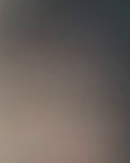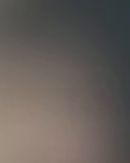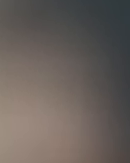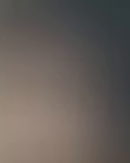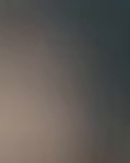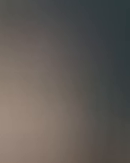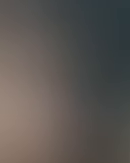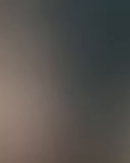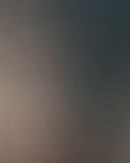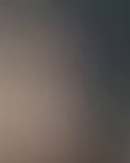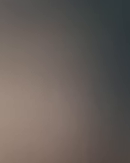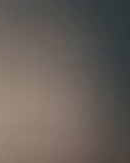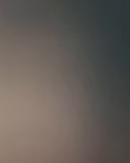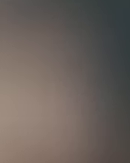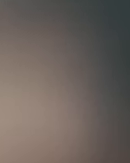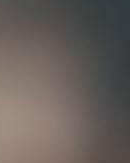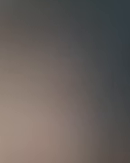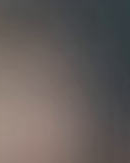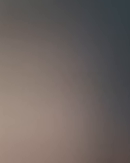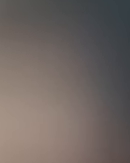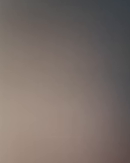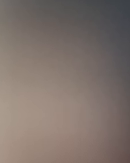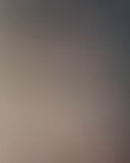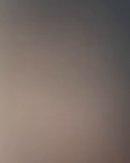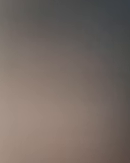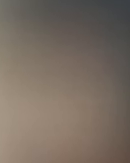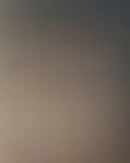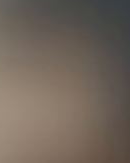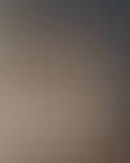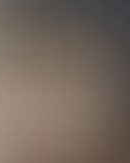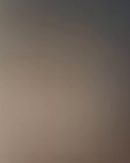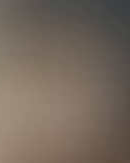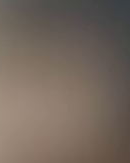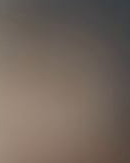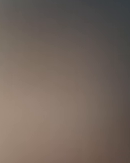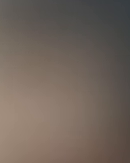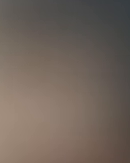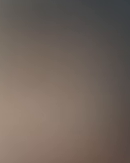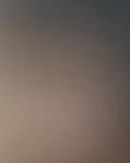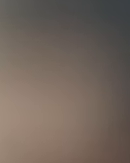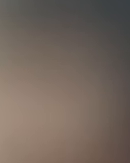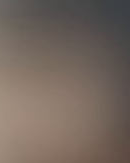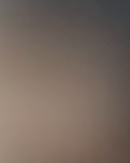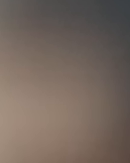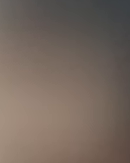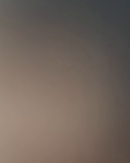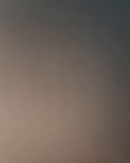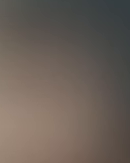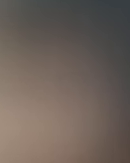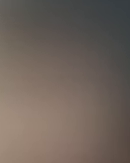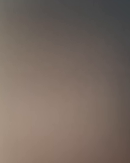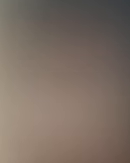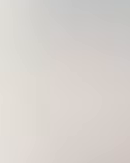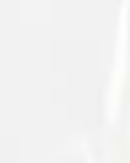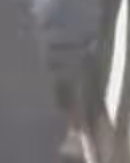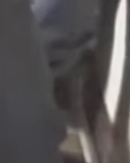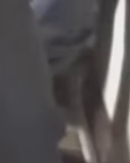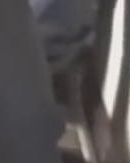selama 2 minggu, mungkin lebih. Para korban meminta pemerintah Indonesia untuk segera membantu membebaskan dan memulangkan ke